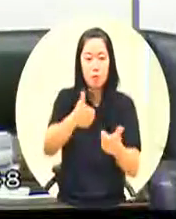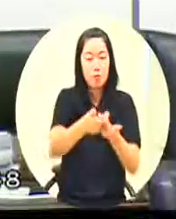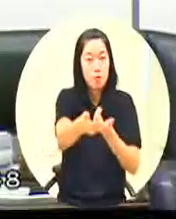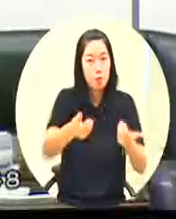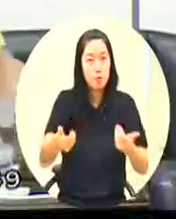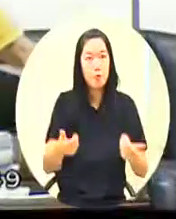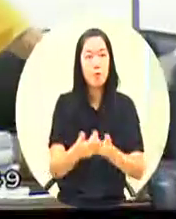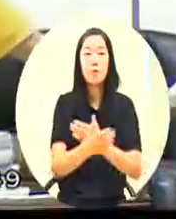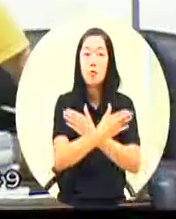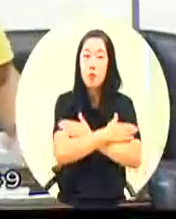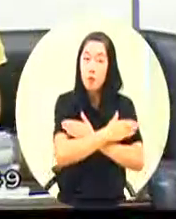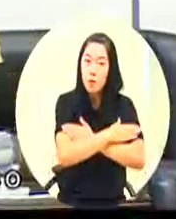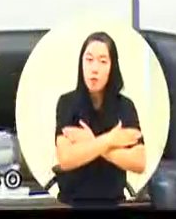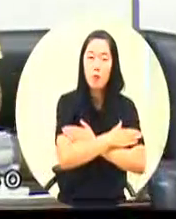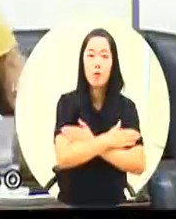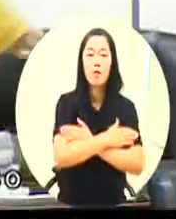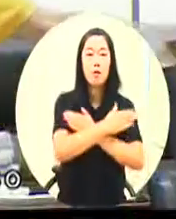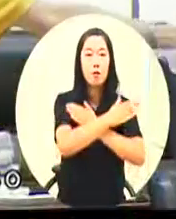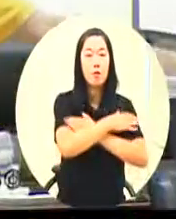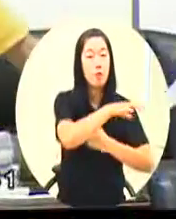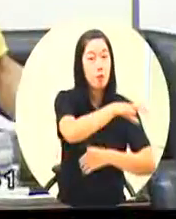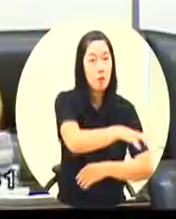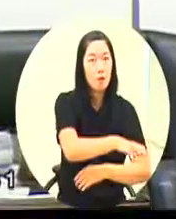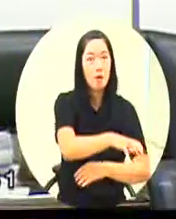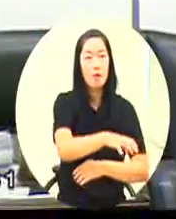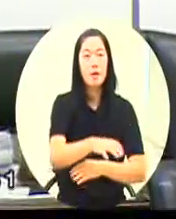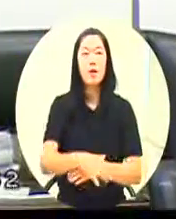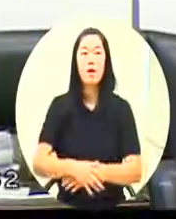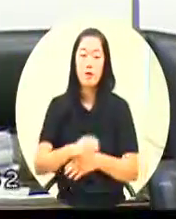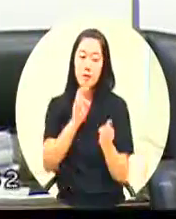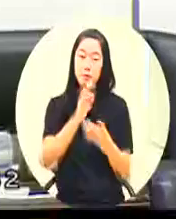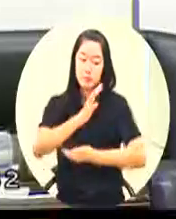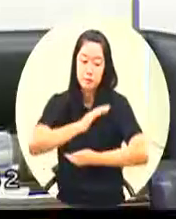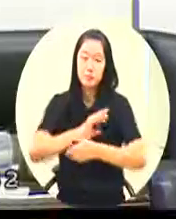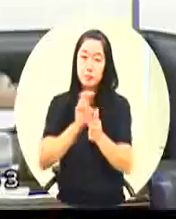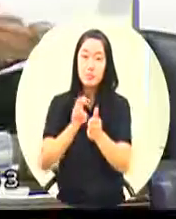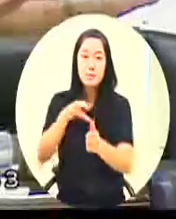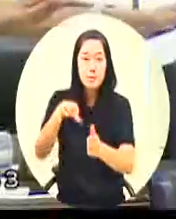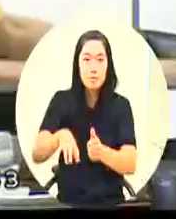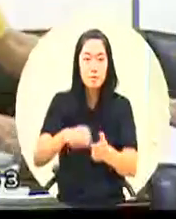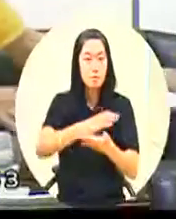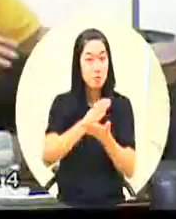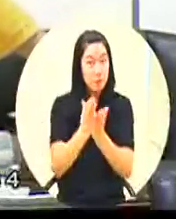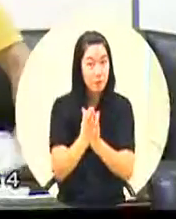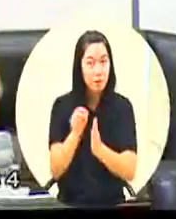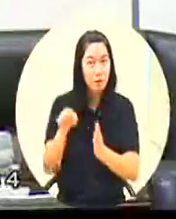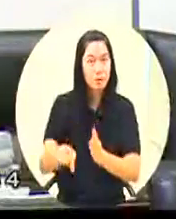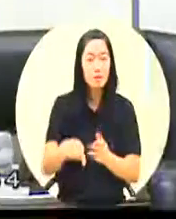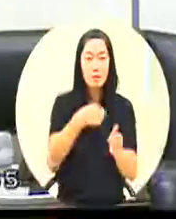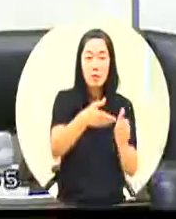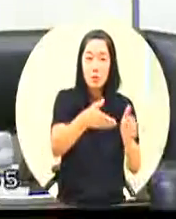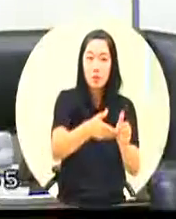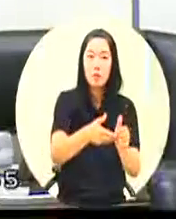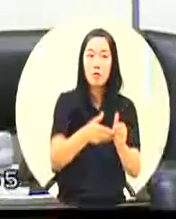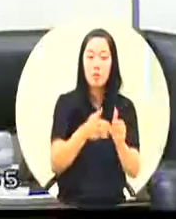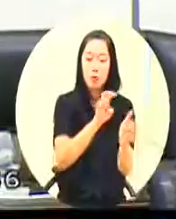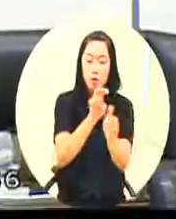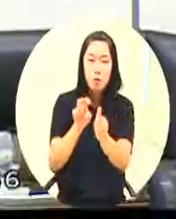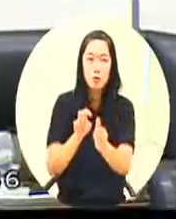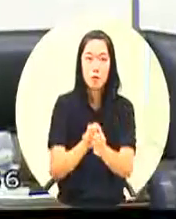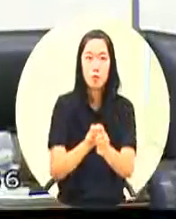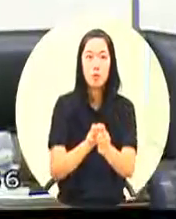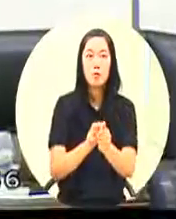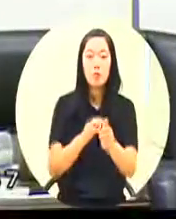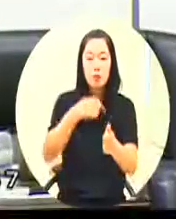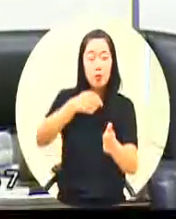儿园托儿所，也有这个什么幼稚园、哦、因为教育局教育部所管的、哦、教育部门的